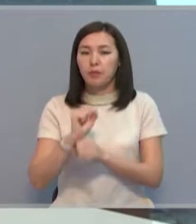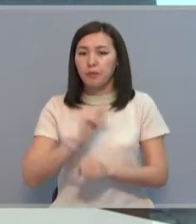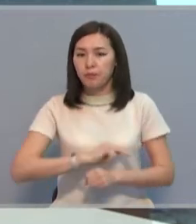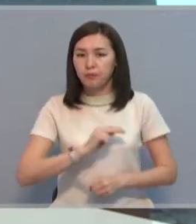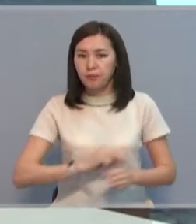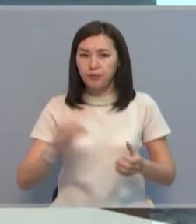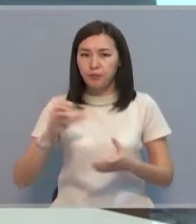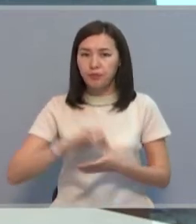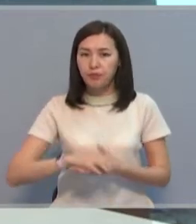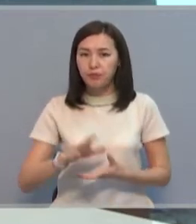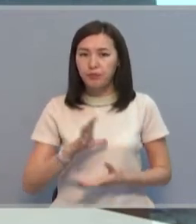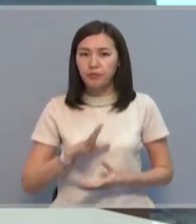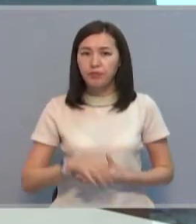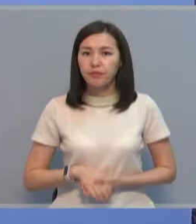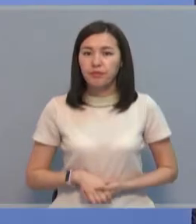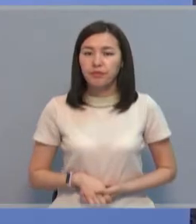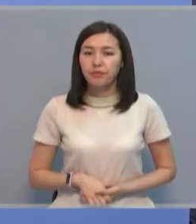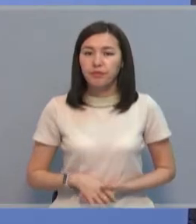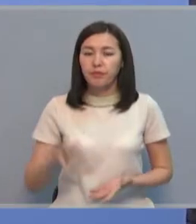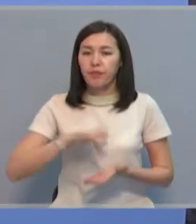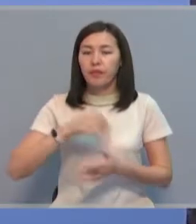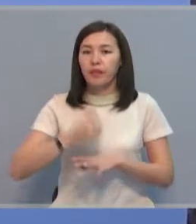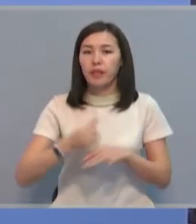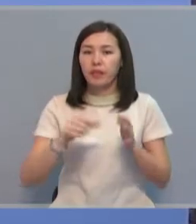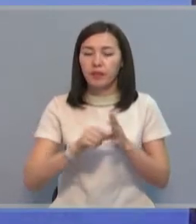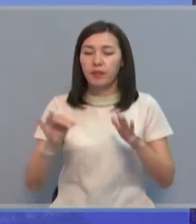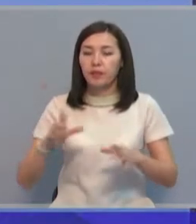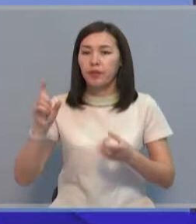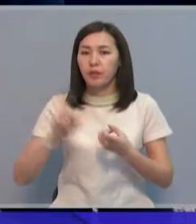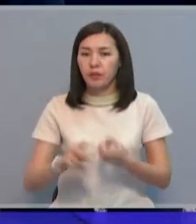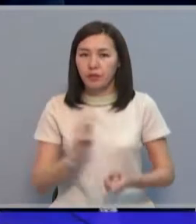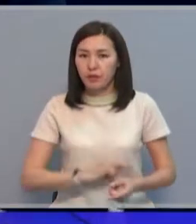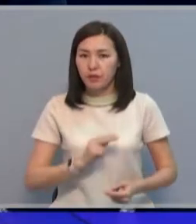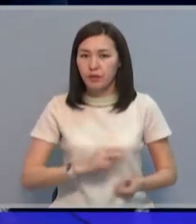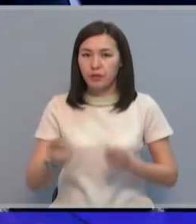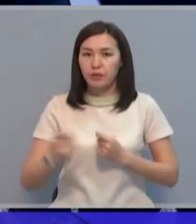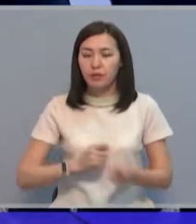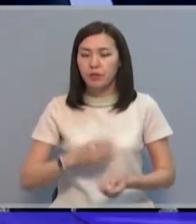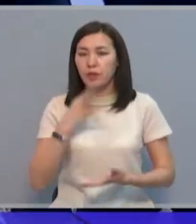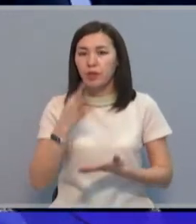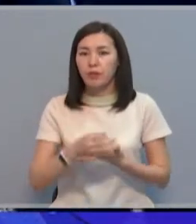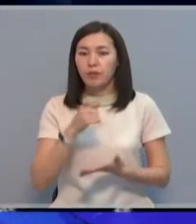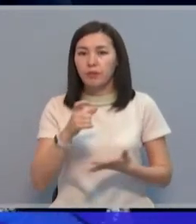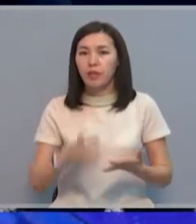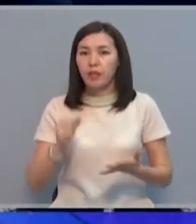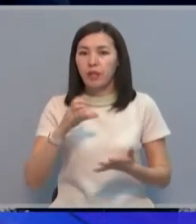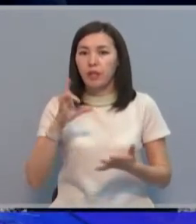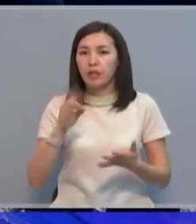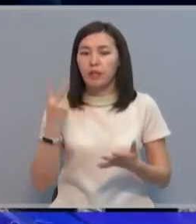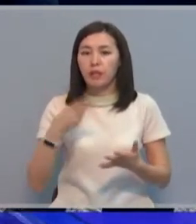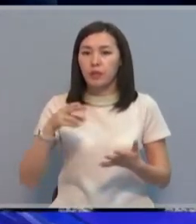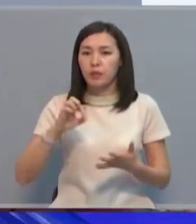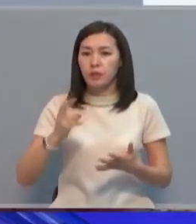жұмысымен де танысты. Қала әкіміне энергетика және коммуналдық шаруашылық басқармасының жауапты мамандары Асар-2,